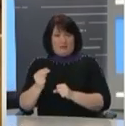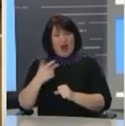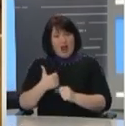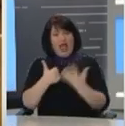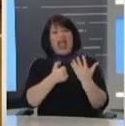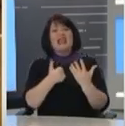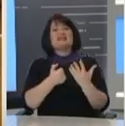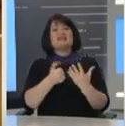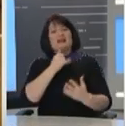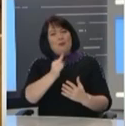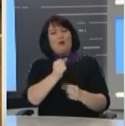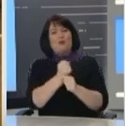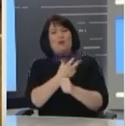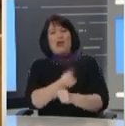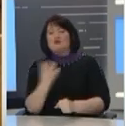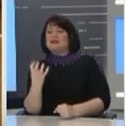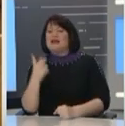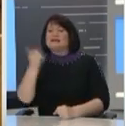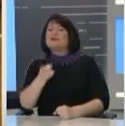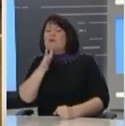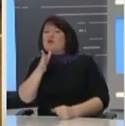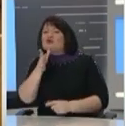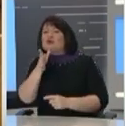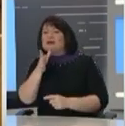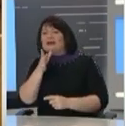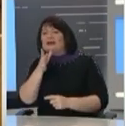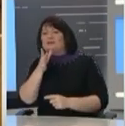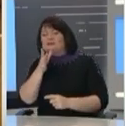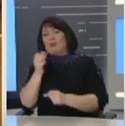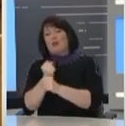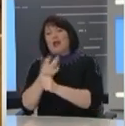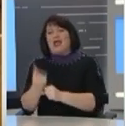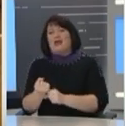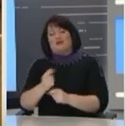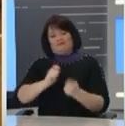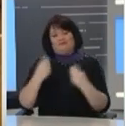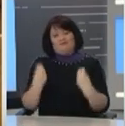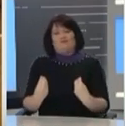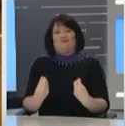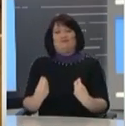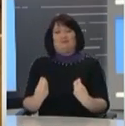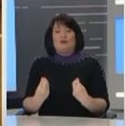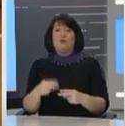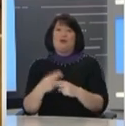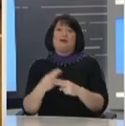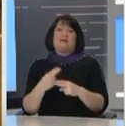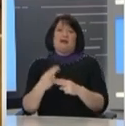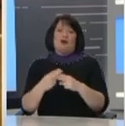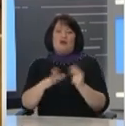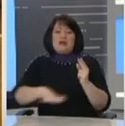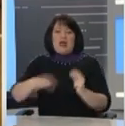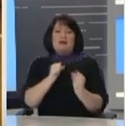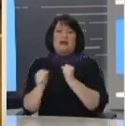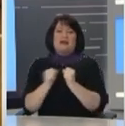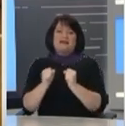στο 60-40 υπέρ της πλήρους είναι μια σημαντική κατάκτηση για τα δεδομένα της κρίσης που περνάμε. Και αυτή την τάση